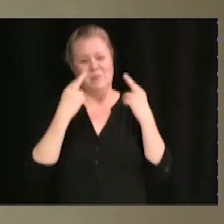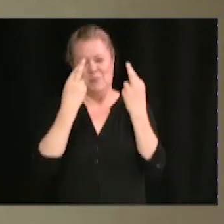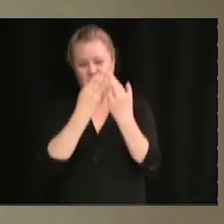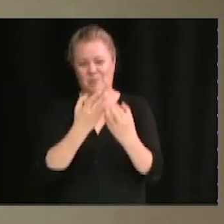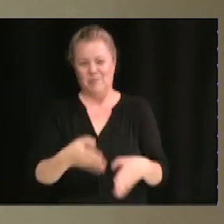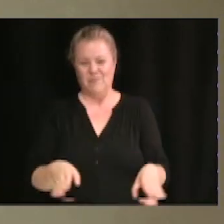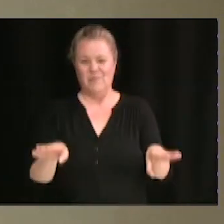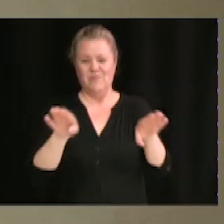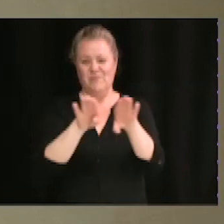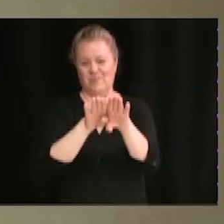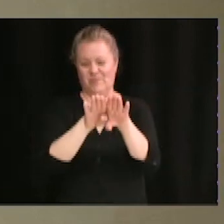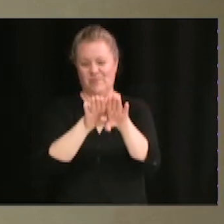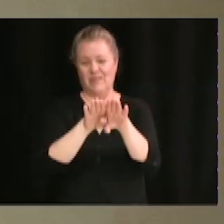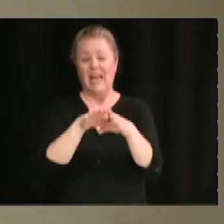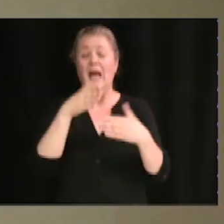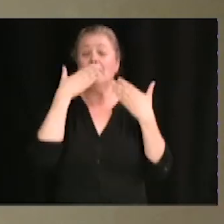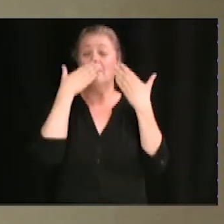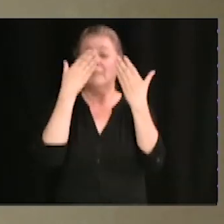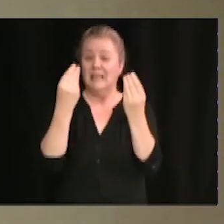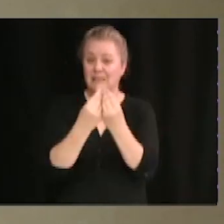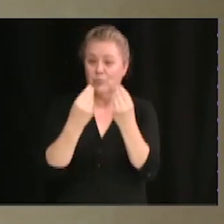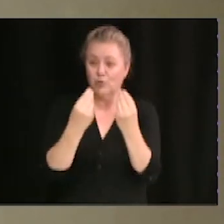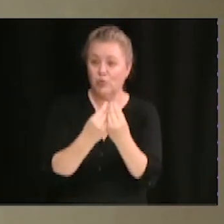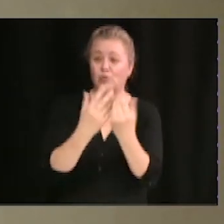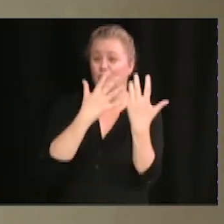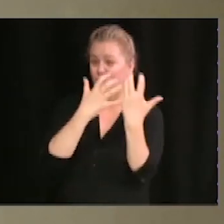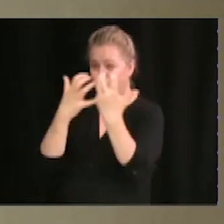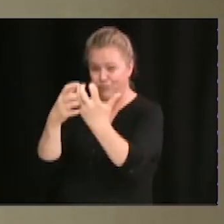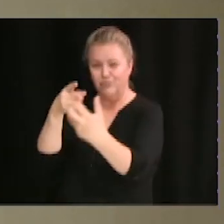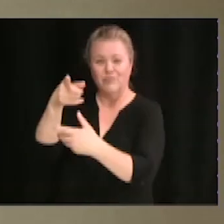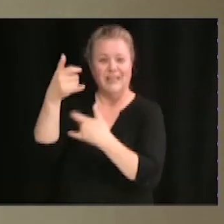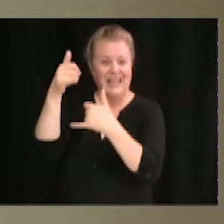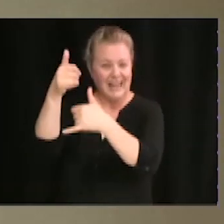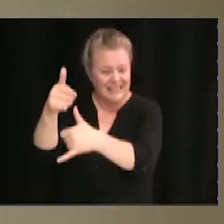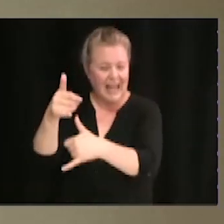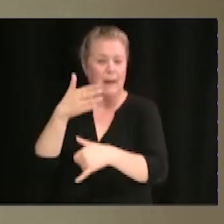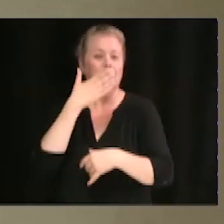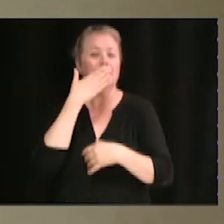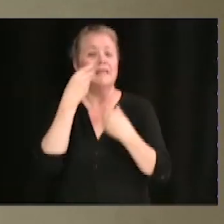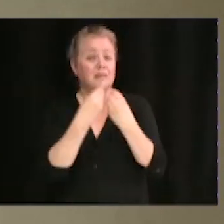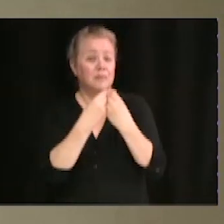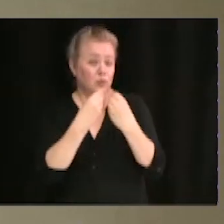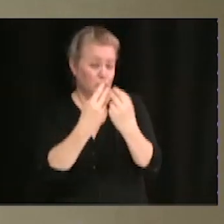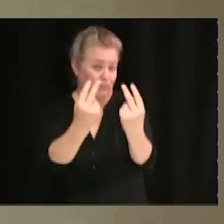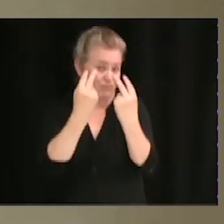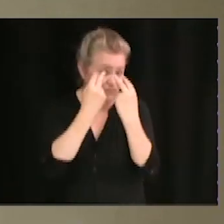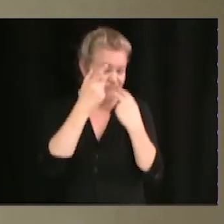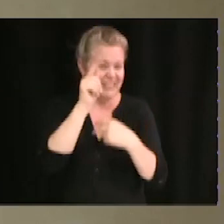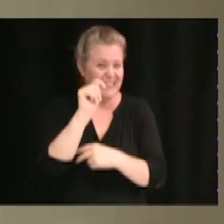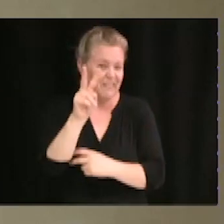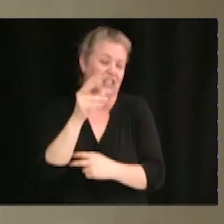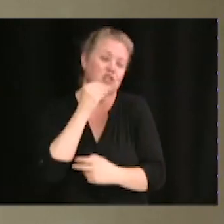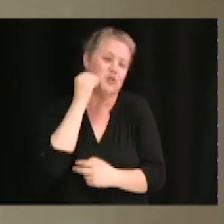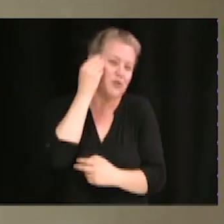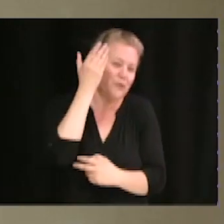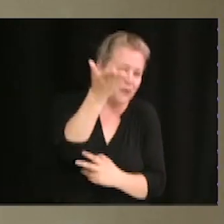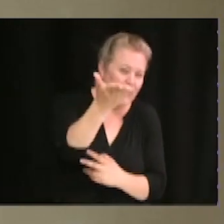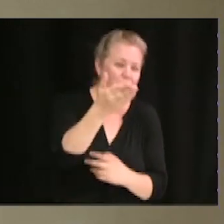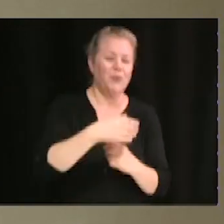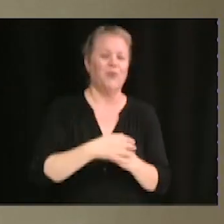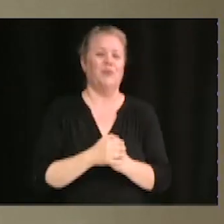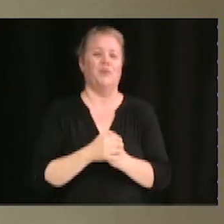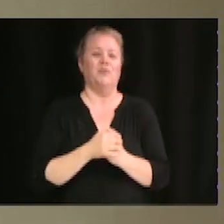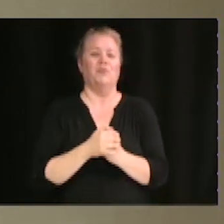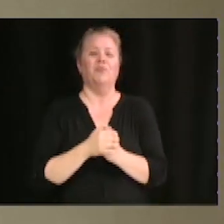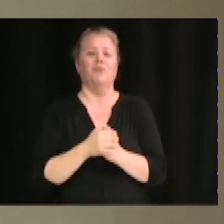séance pour ce soir. Merci beaucoup aux gens dans la salle. Merci aux gens à la télévision ou en fait à la maison qui